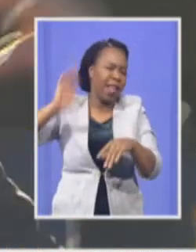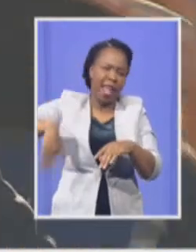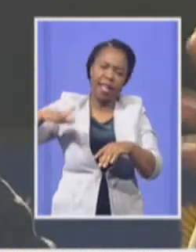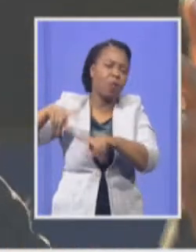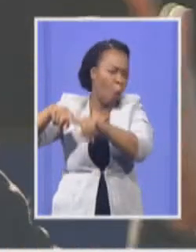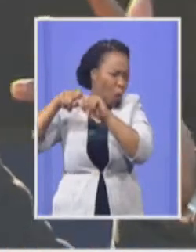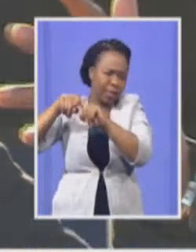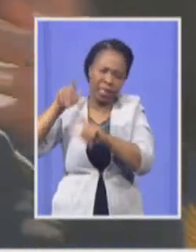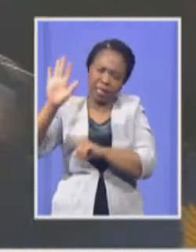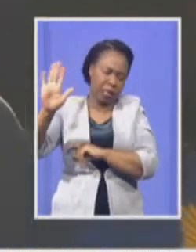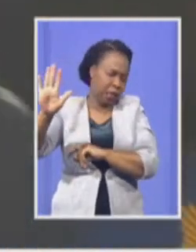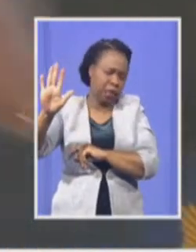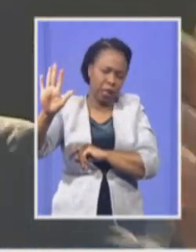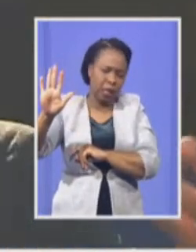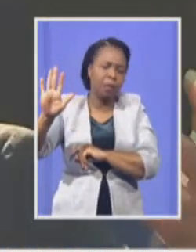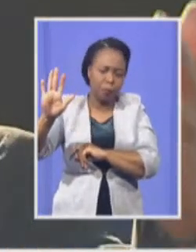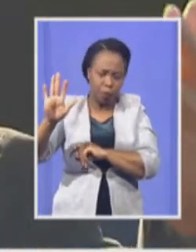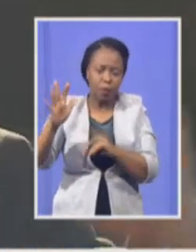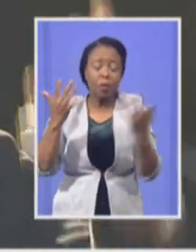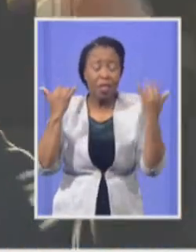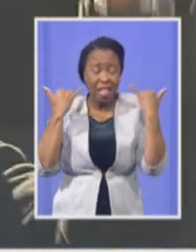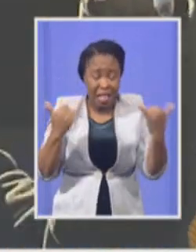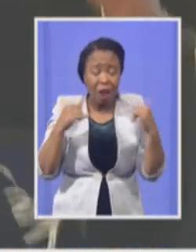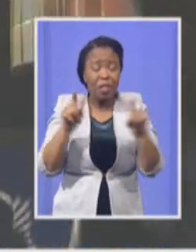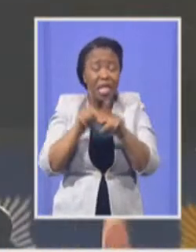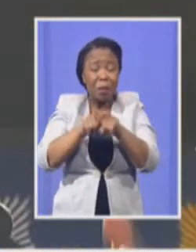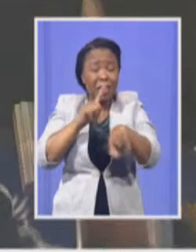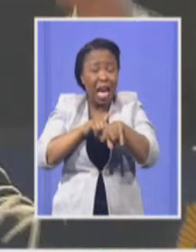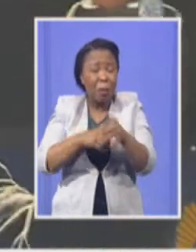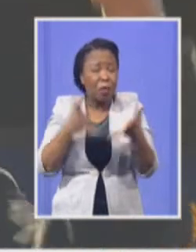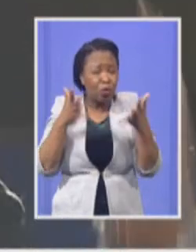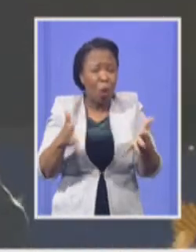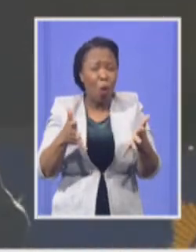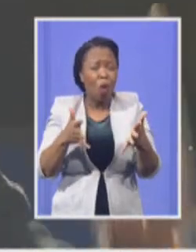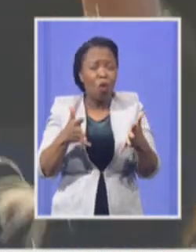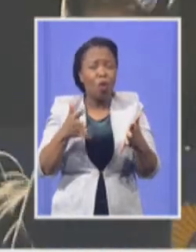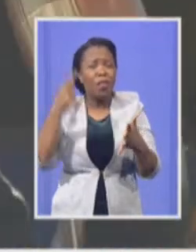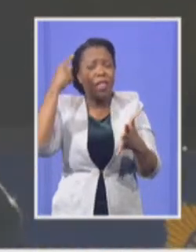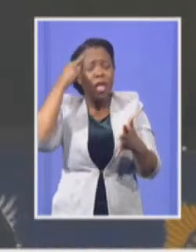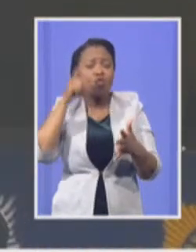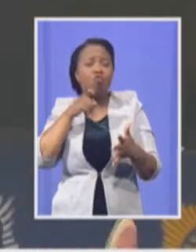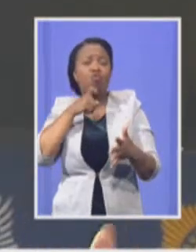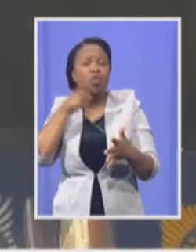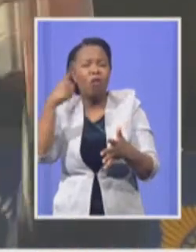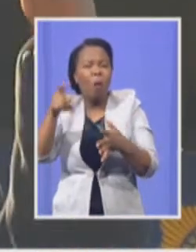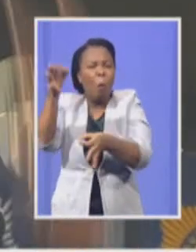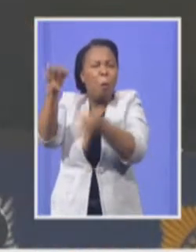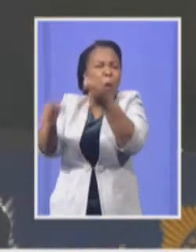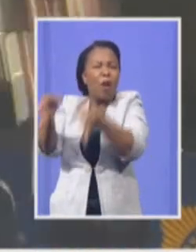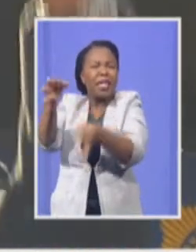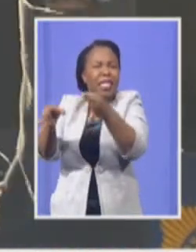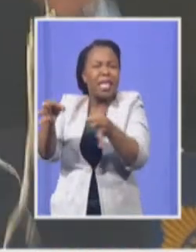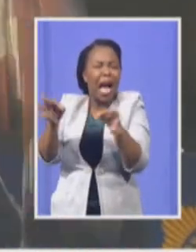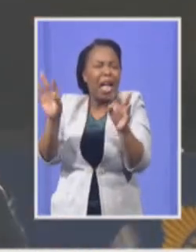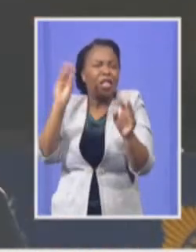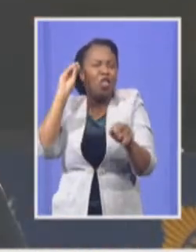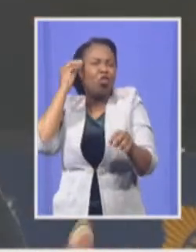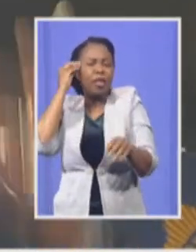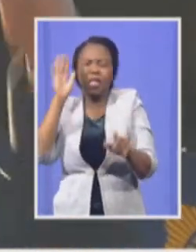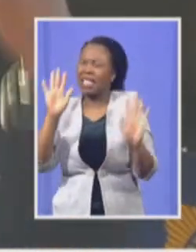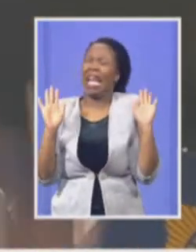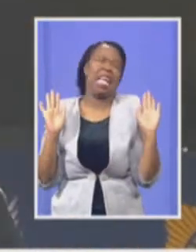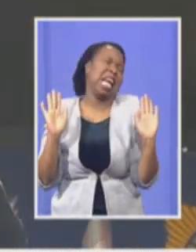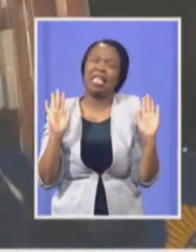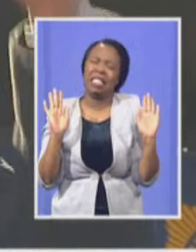nokuthi ke nje ikhathi enjengalezi singayithathi siyisebenzisele ipolitiki ikhathi